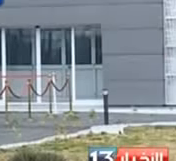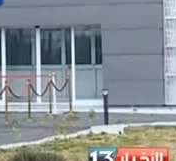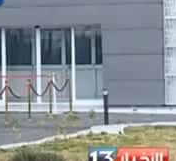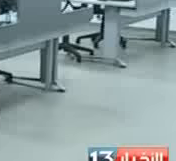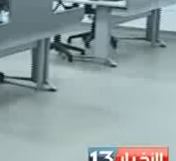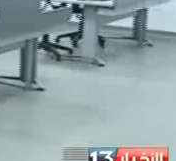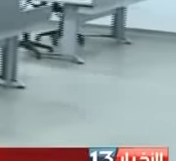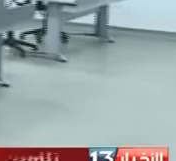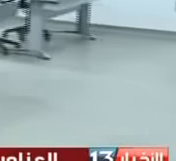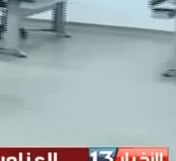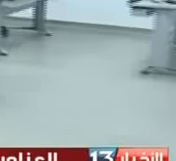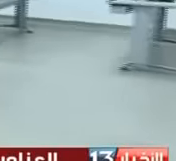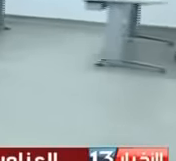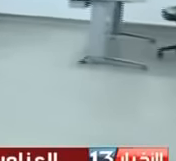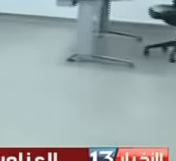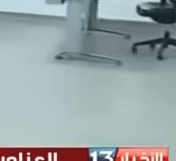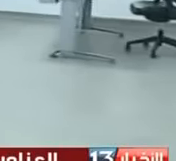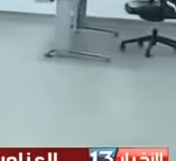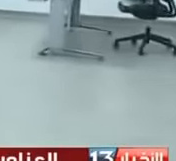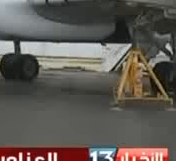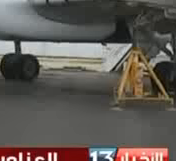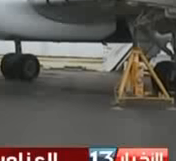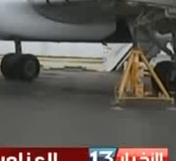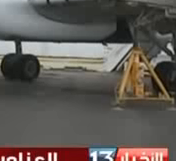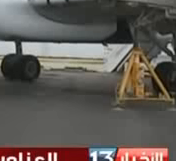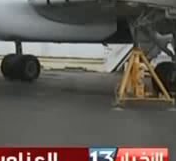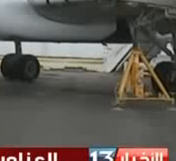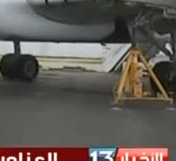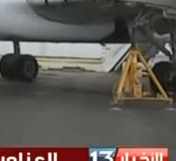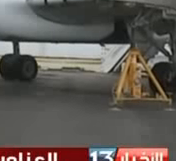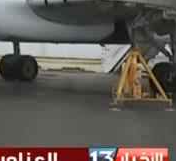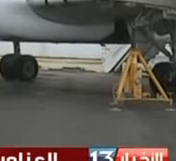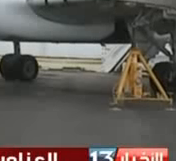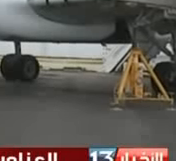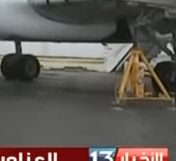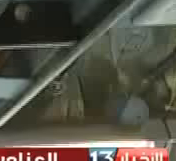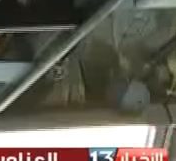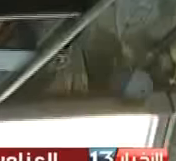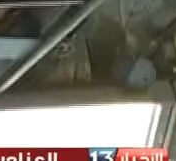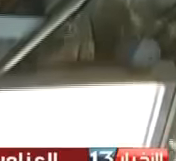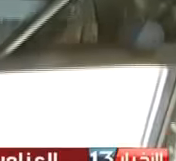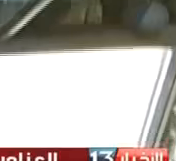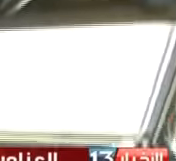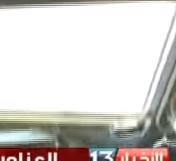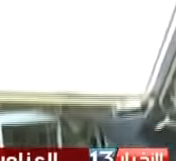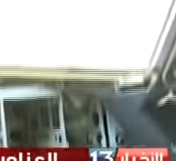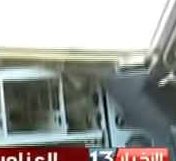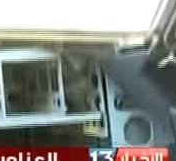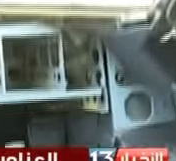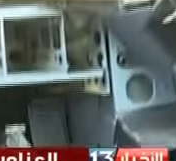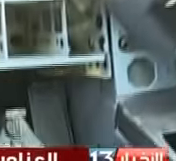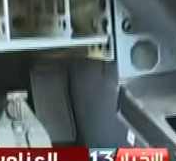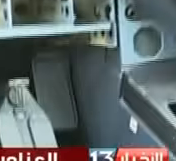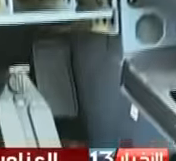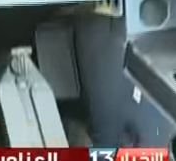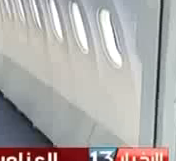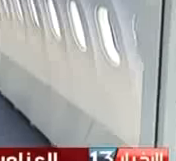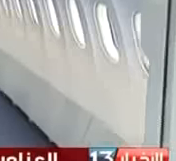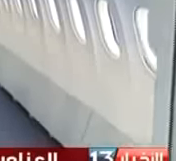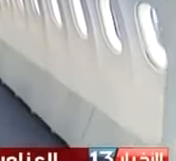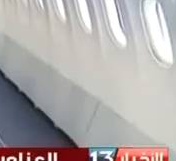تدشين مركز جديد للتكوين في مجال صيانة الطائرات تابع لشركة الخطوط التونسية هو الأول في